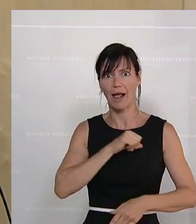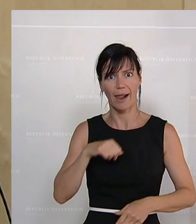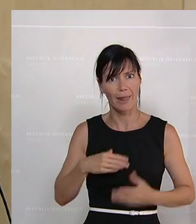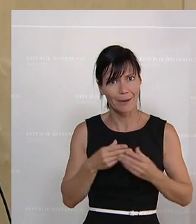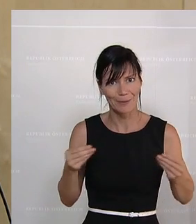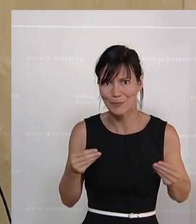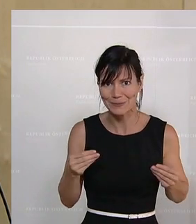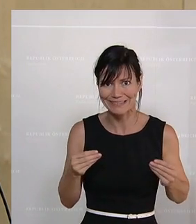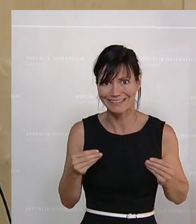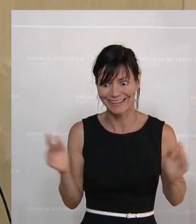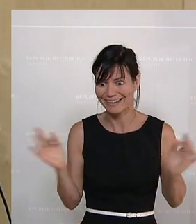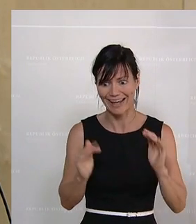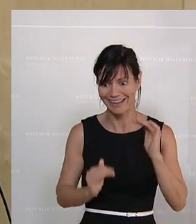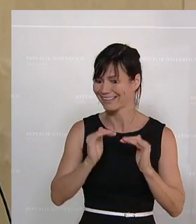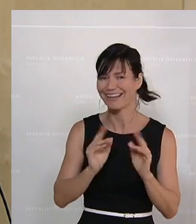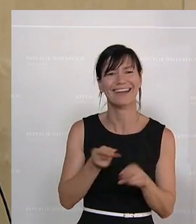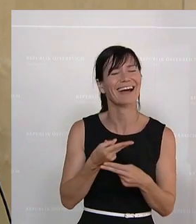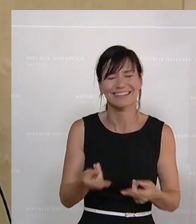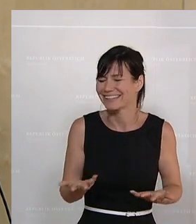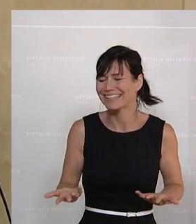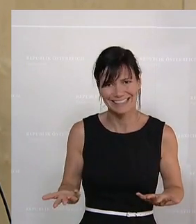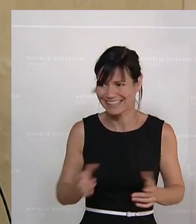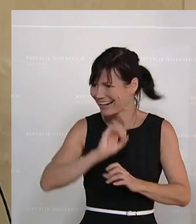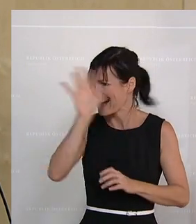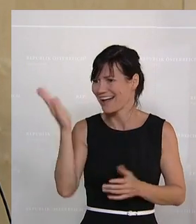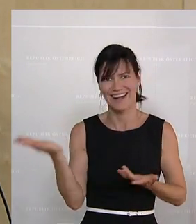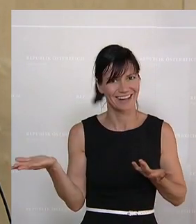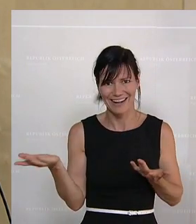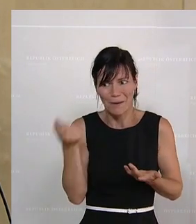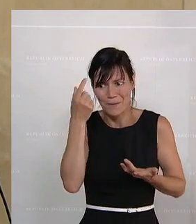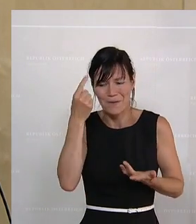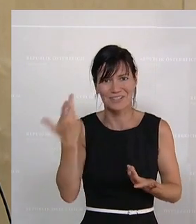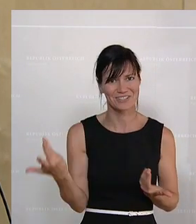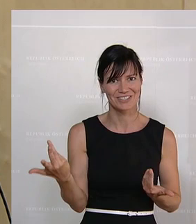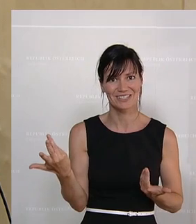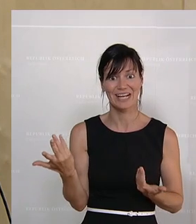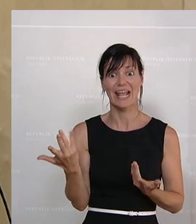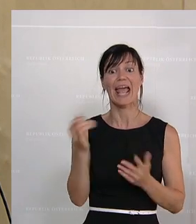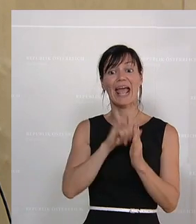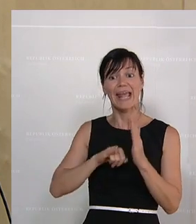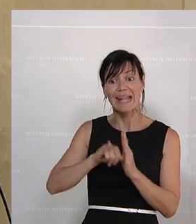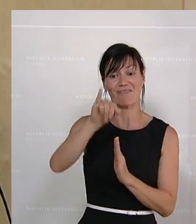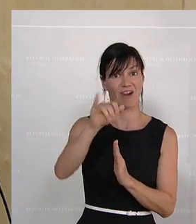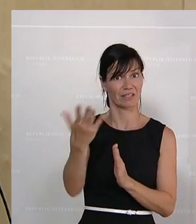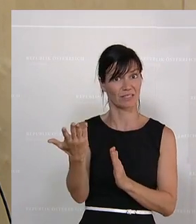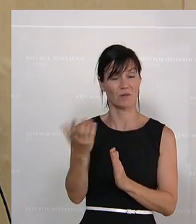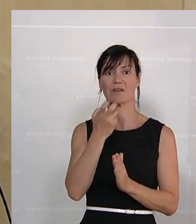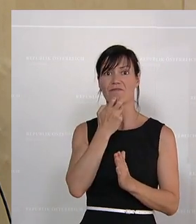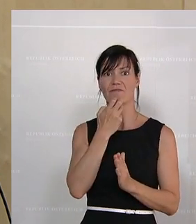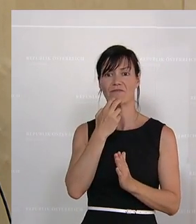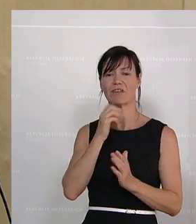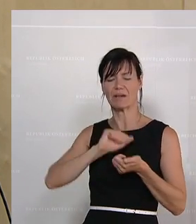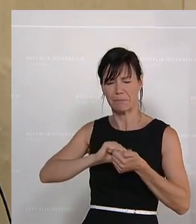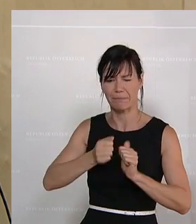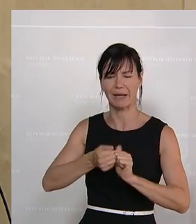das ist glaube ich auch jedem klar die die bekämpfung der inflation herr kollege ist bei weitem und dass